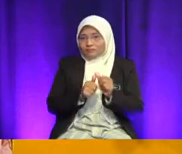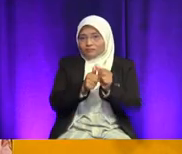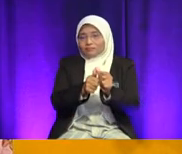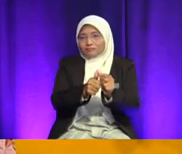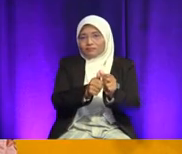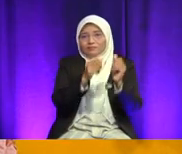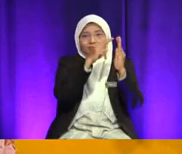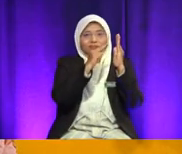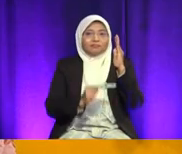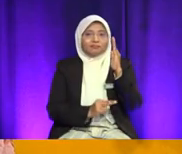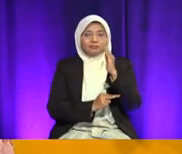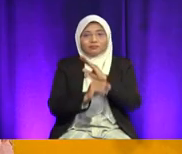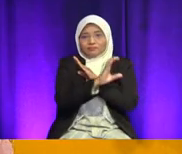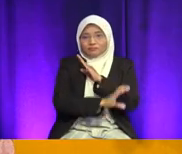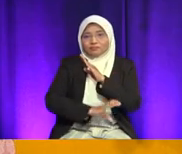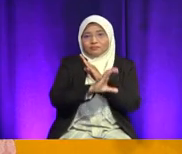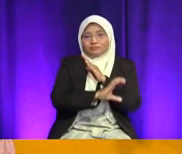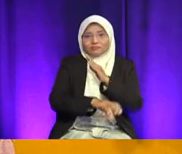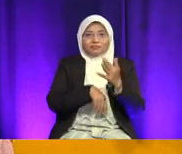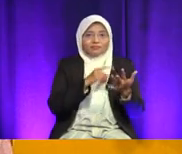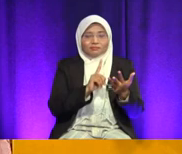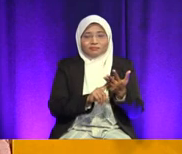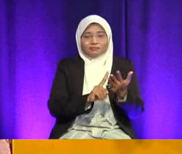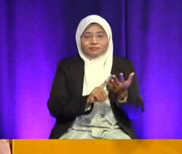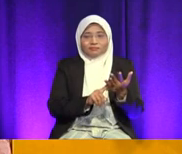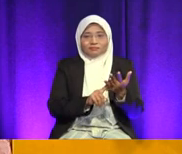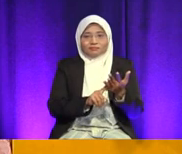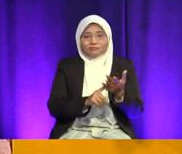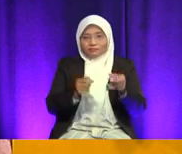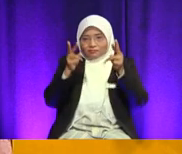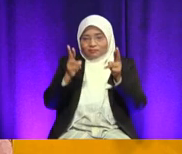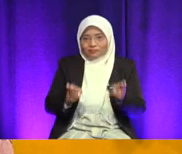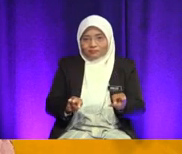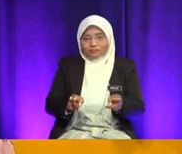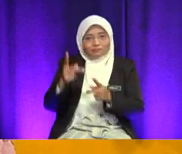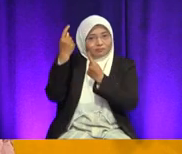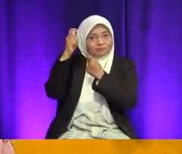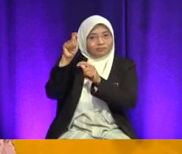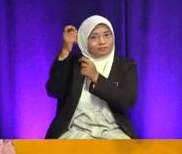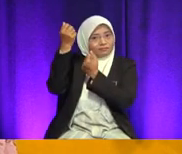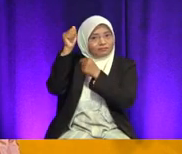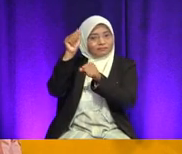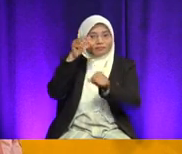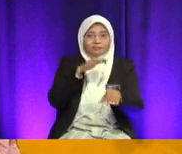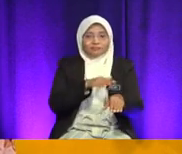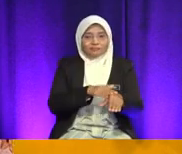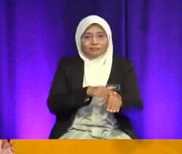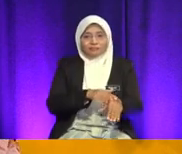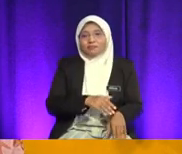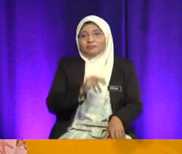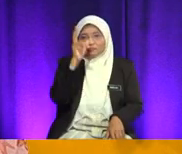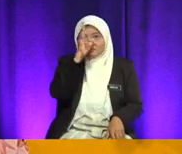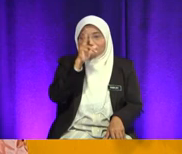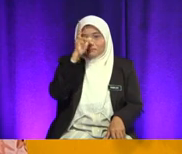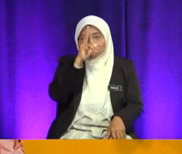menumpahkan taat setia tidak berbelah bagi kepada kerajaan untuk memastikan kestabilan politik dan